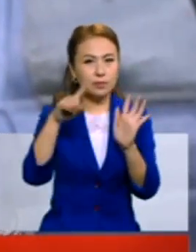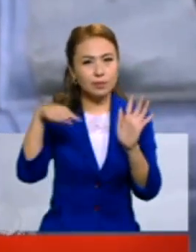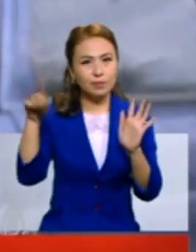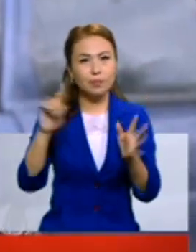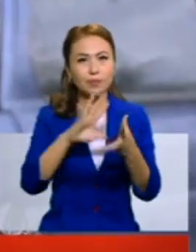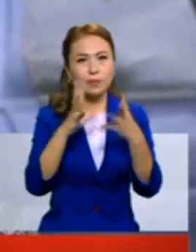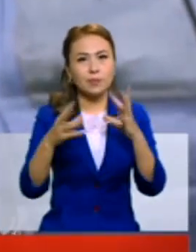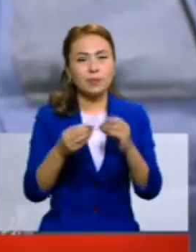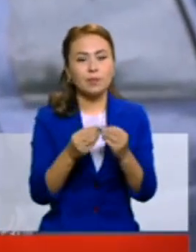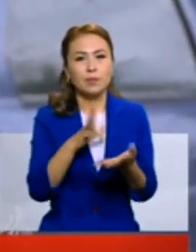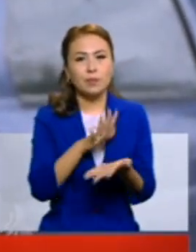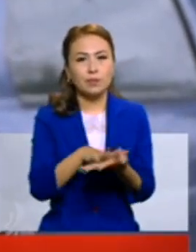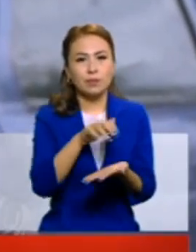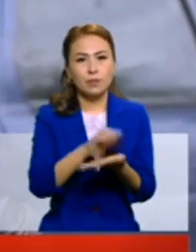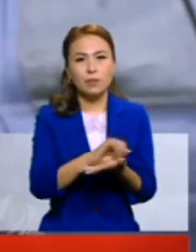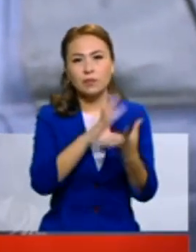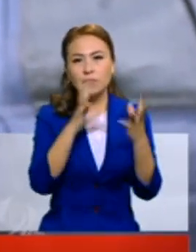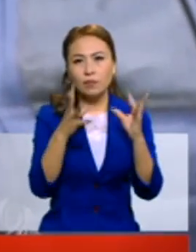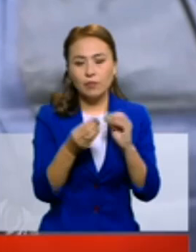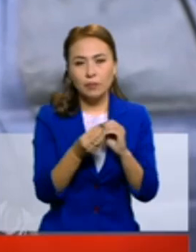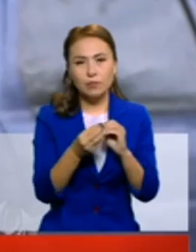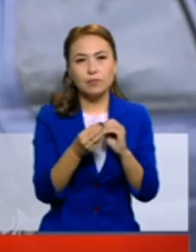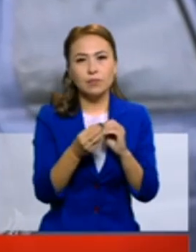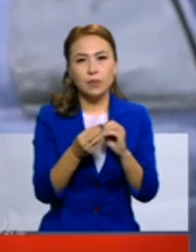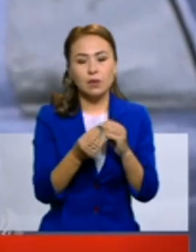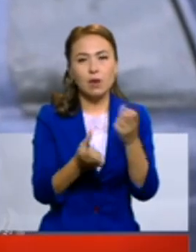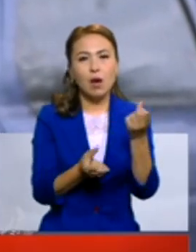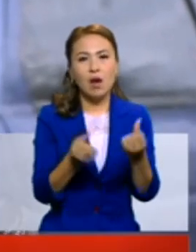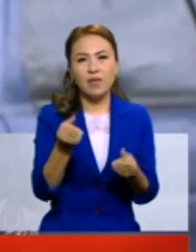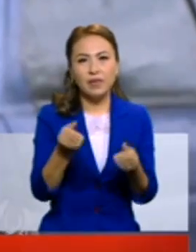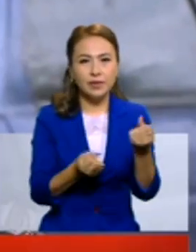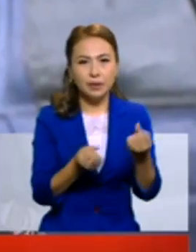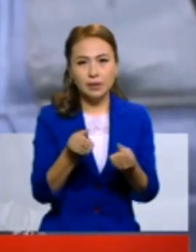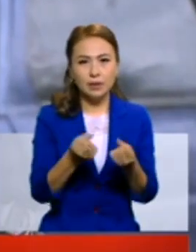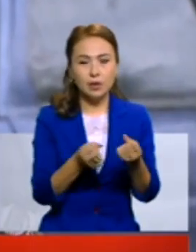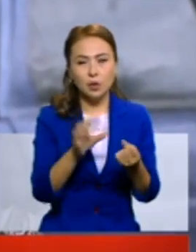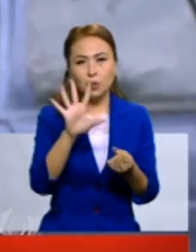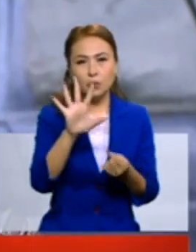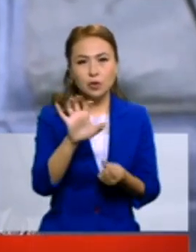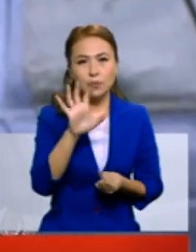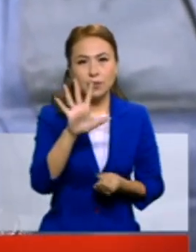Миллион бюджет суммаға шығып тұр. Және бұл автокөлікті біздің